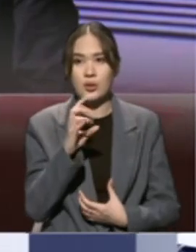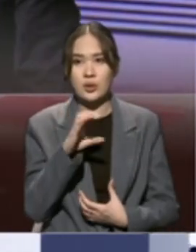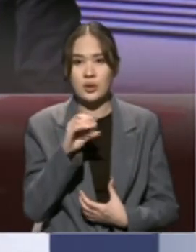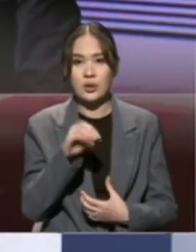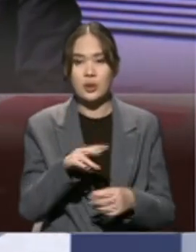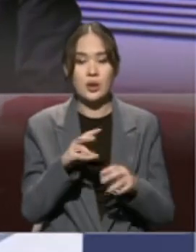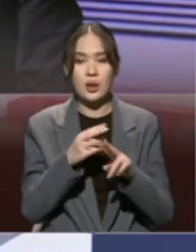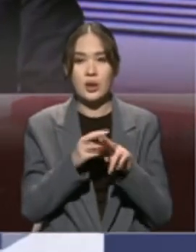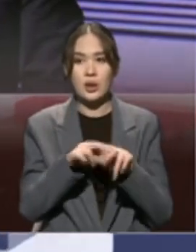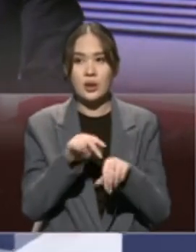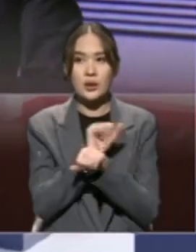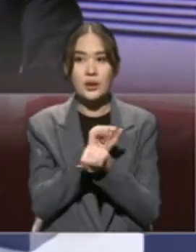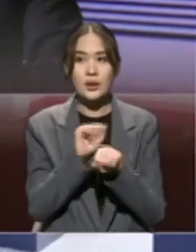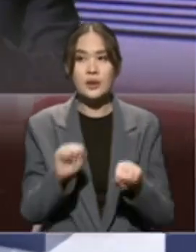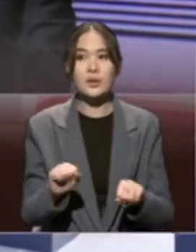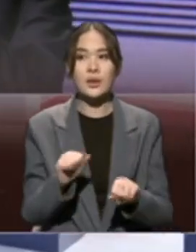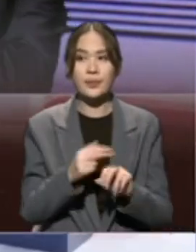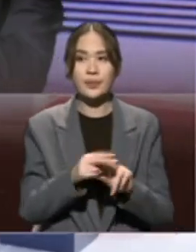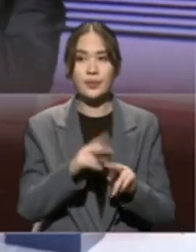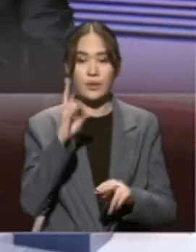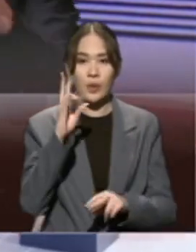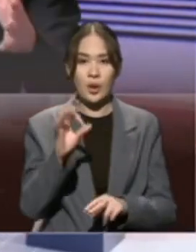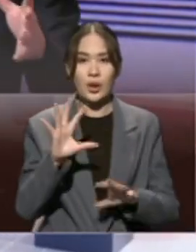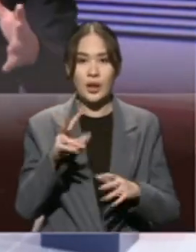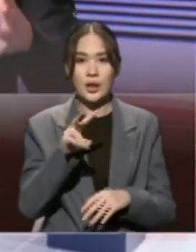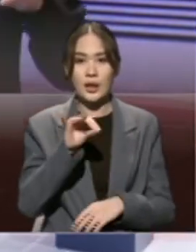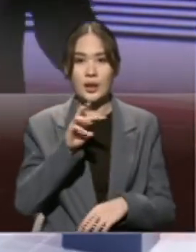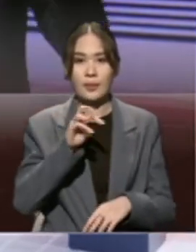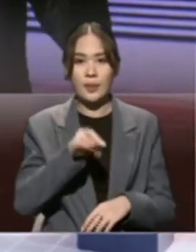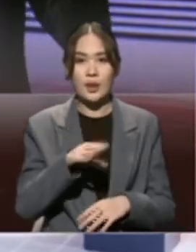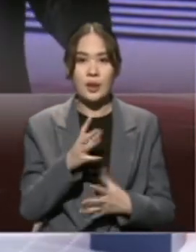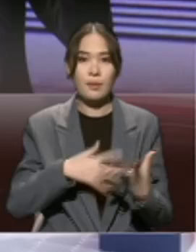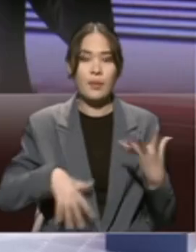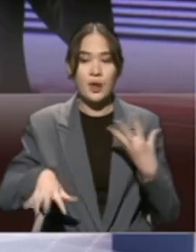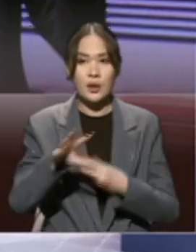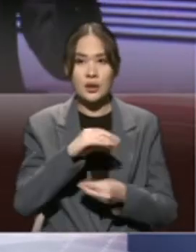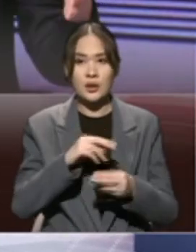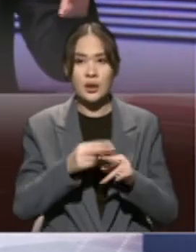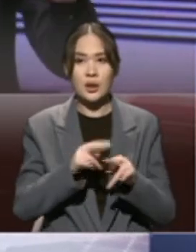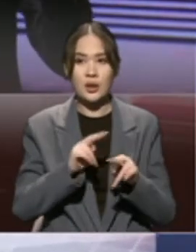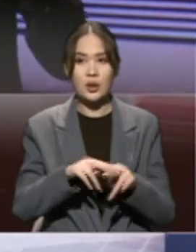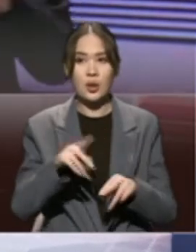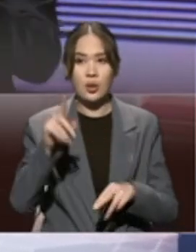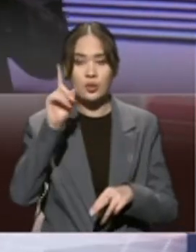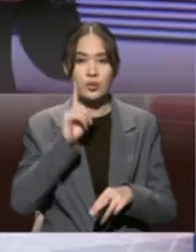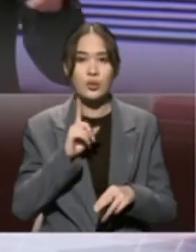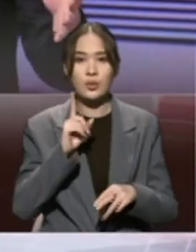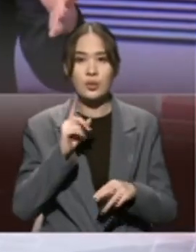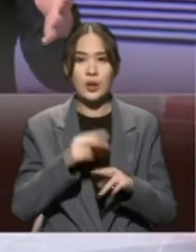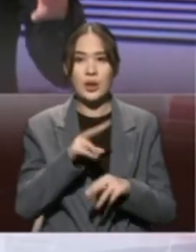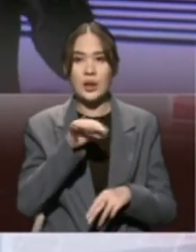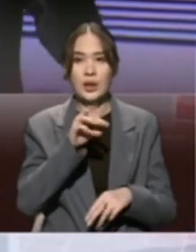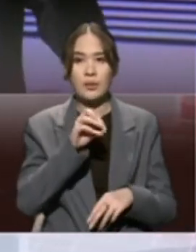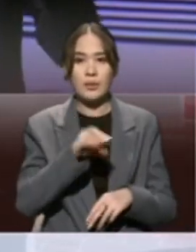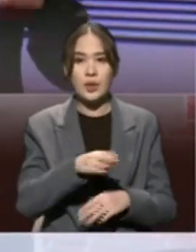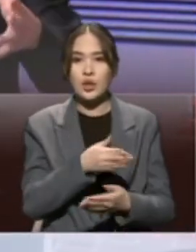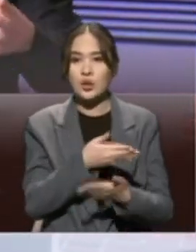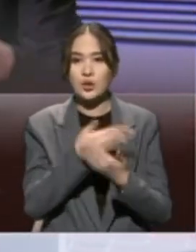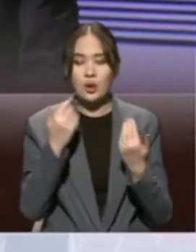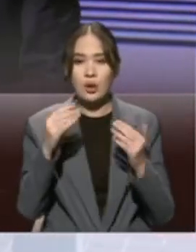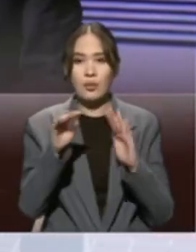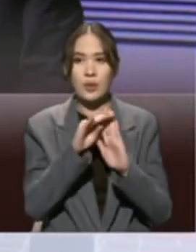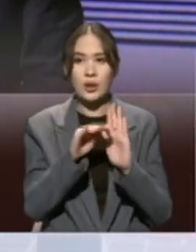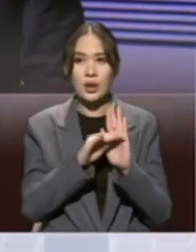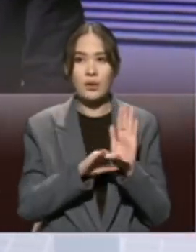да олай болмайды. Бірақ міне, егер де сондай лимит қоймай, барлығына қол жетімді дейді ғой, дәл лимиті болмайтын